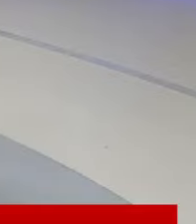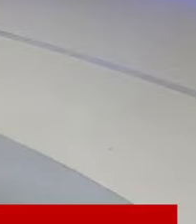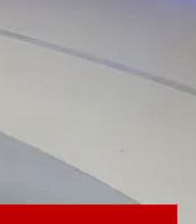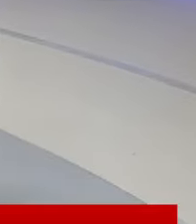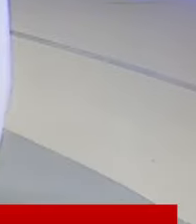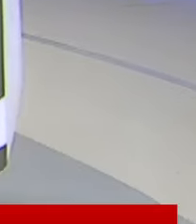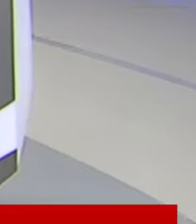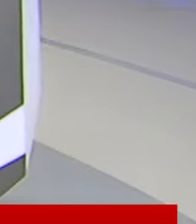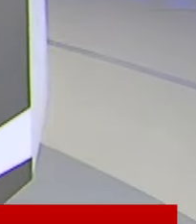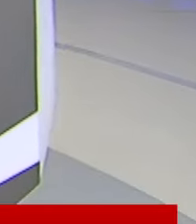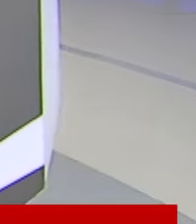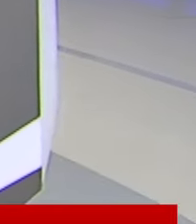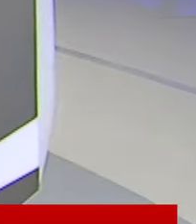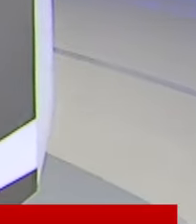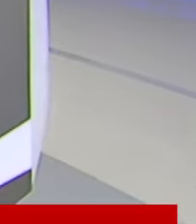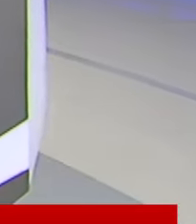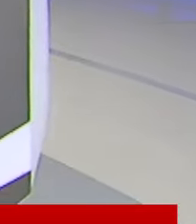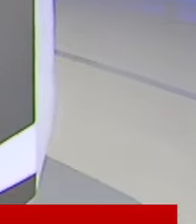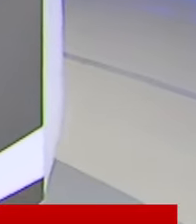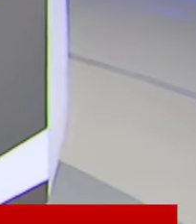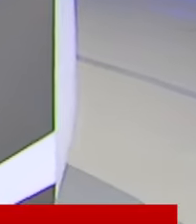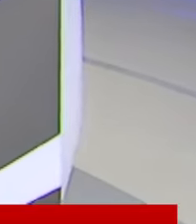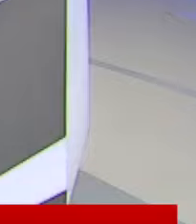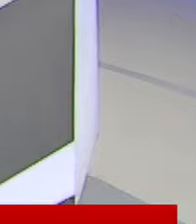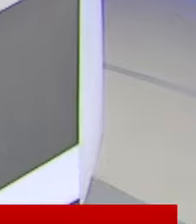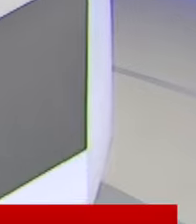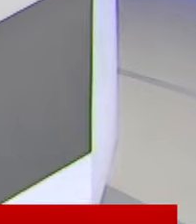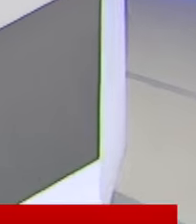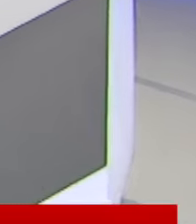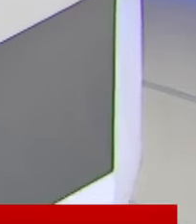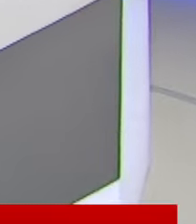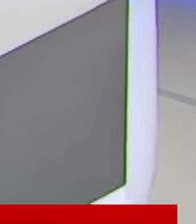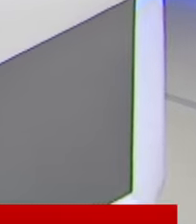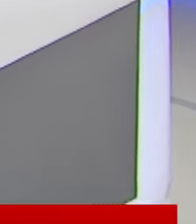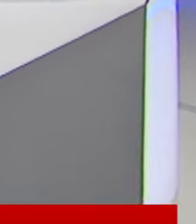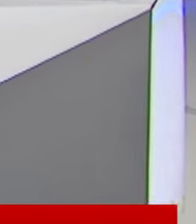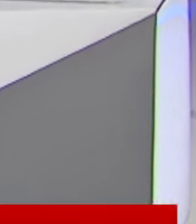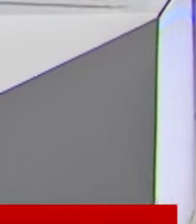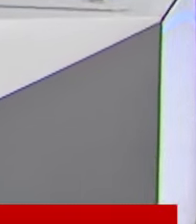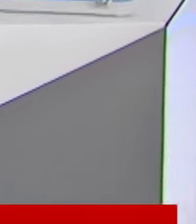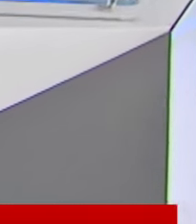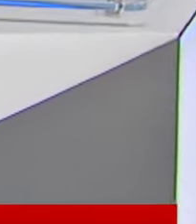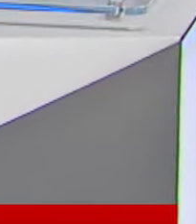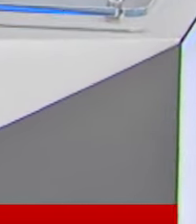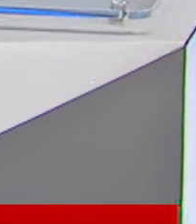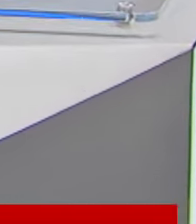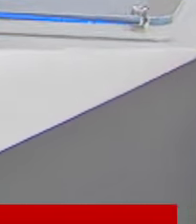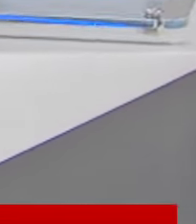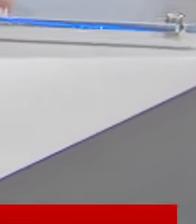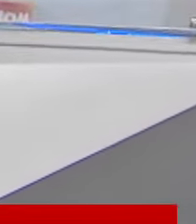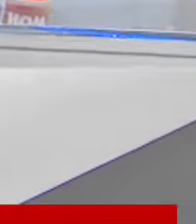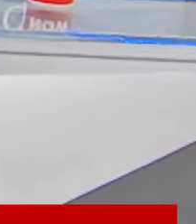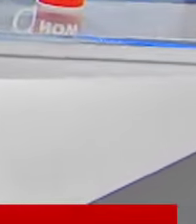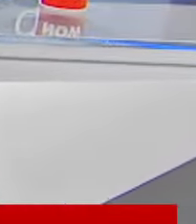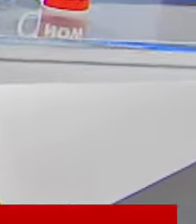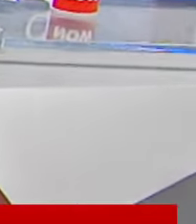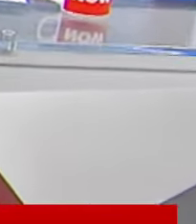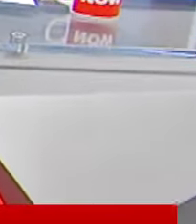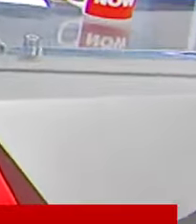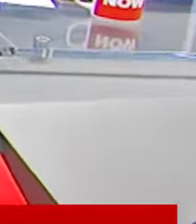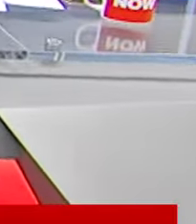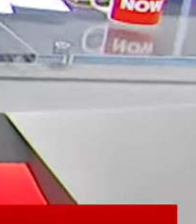ne diyoruz Bakın şimdi Eee kademeli emeklilik kademeli emeklilik çok ciddi ad Elbette ki çözülebilir çözle ne yaptılarsa